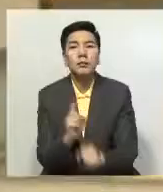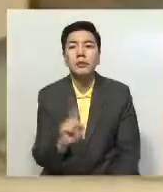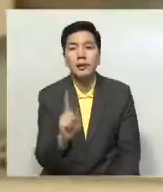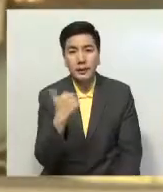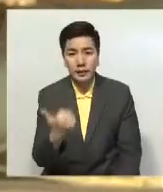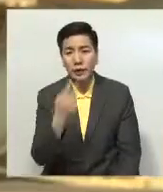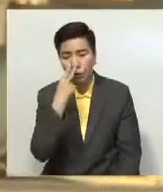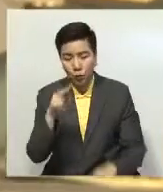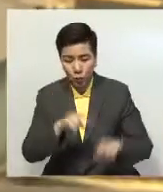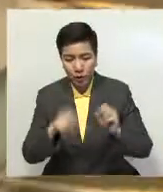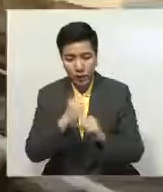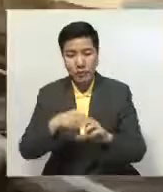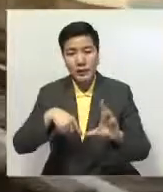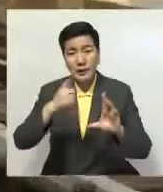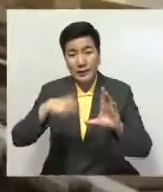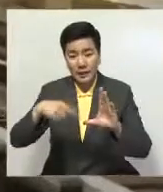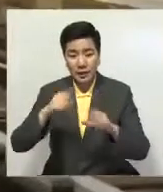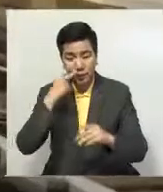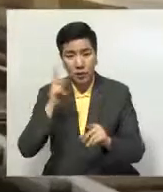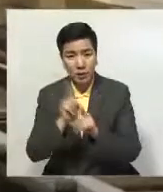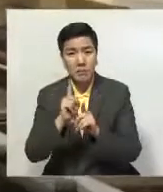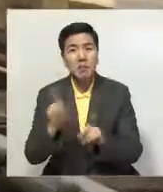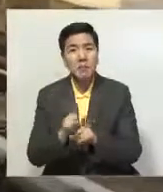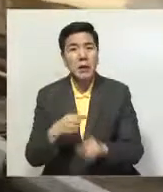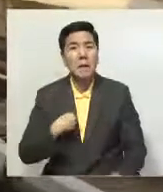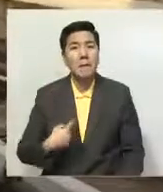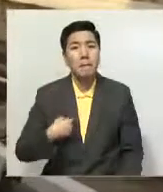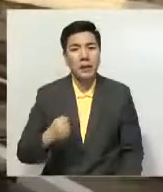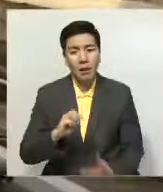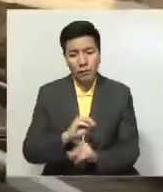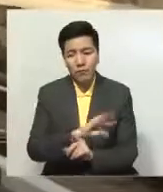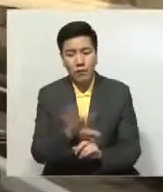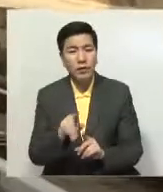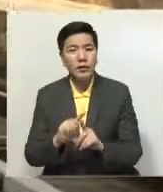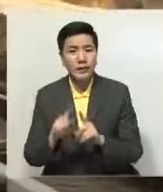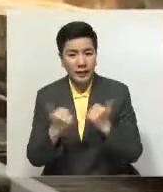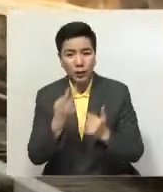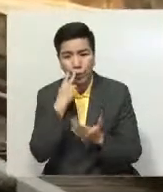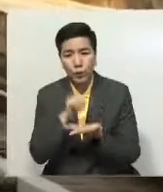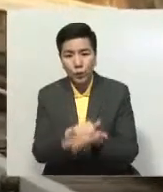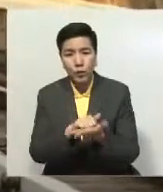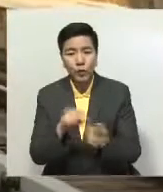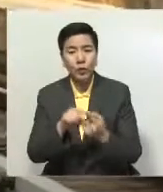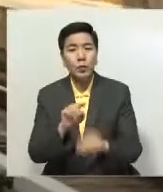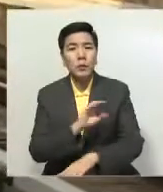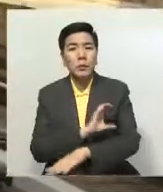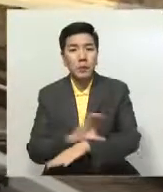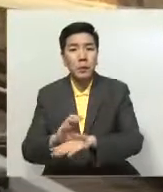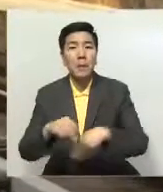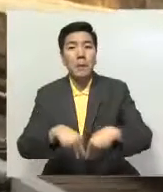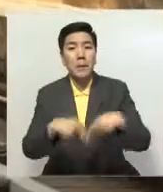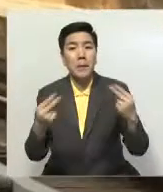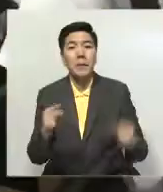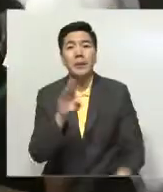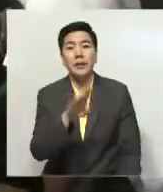างนะคะซึ่งการตรวจสัญญาณวันนี้ก็เพื่อที่จะสร้างความมั่นใจให้กับพี่น้องประชาชนในการใช้บริการรถไฟฟ้า BTS